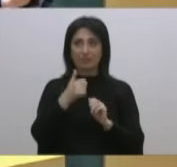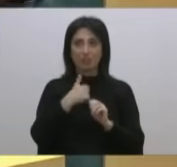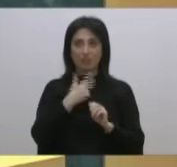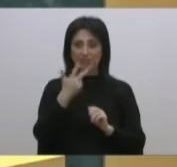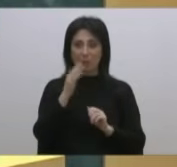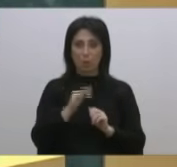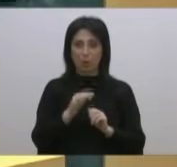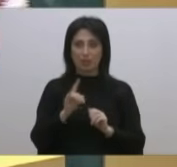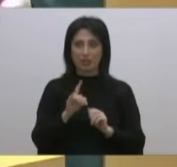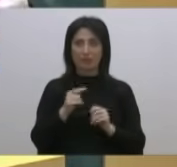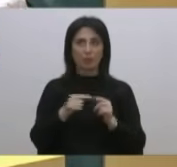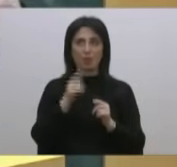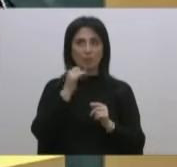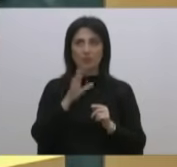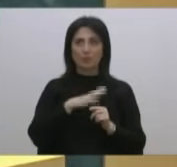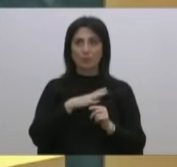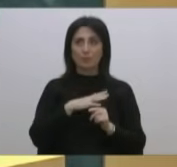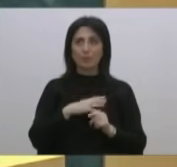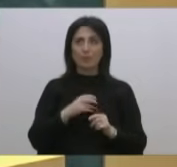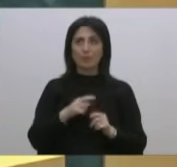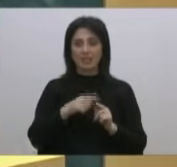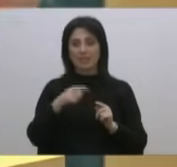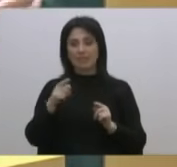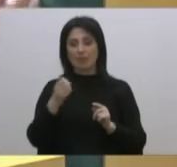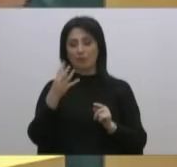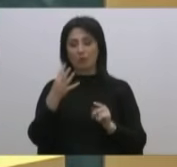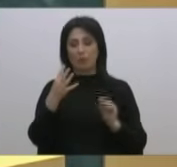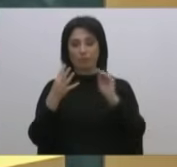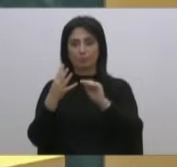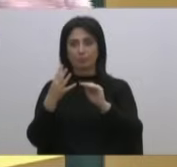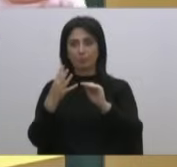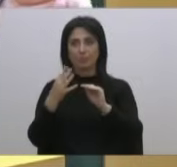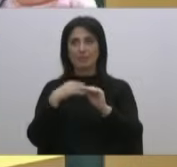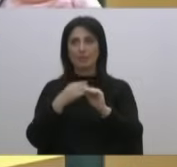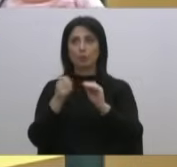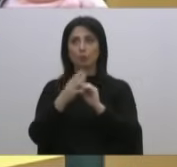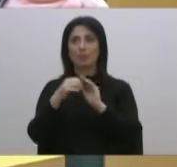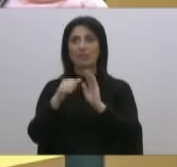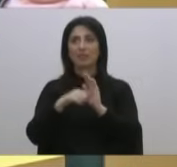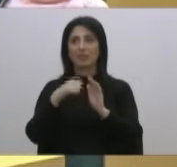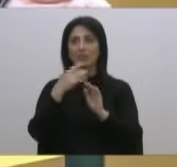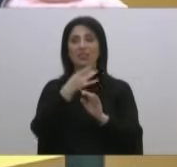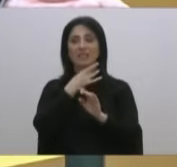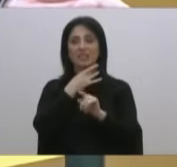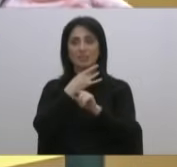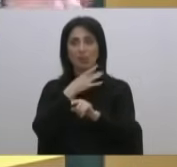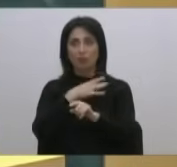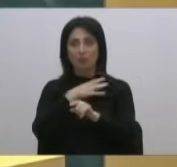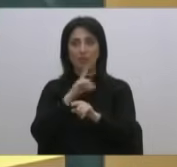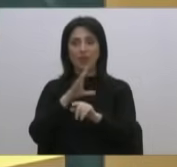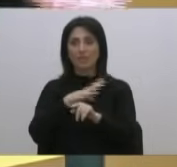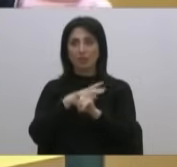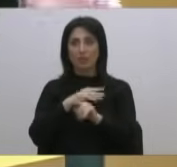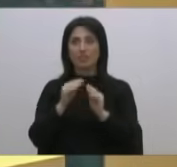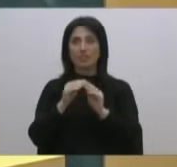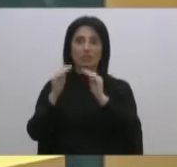sunt 3% de ragața, sunt atar maxul siho. Țamă uite tot hmeci moimata, sam cu horut hutme texturi, sunt didi crizi siho, rați